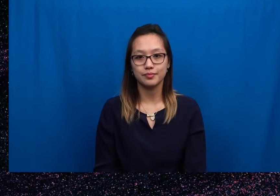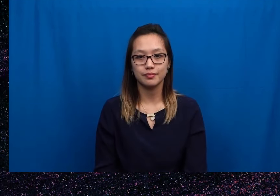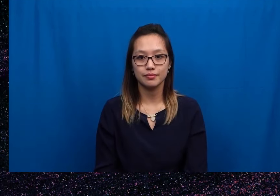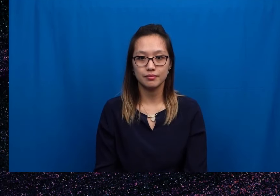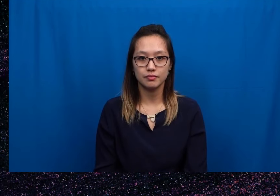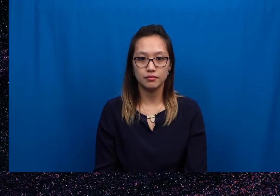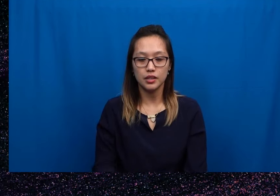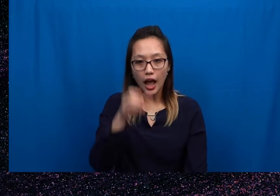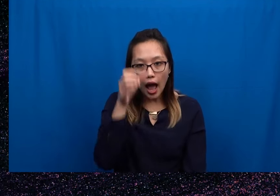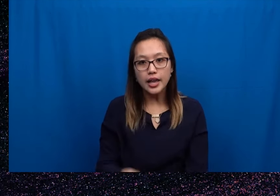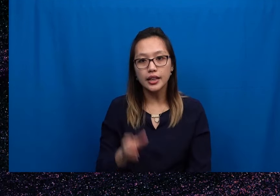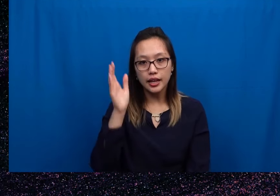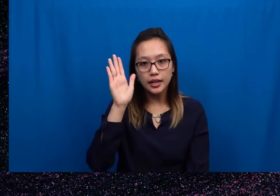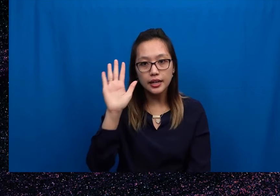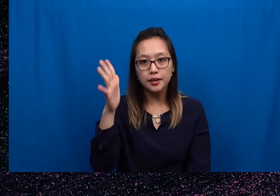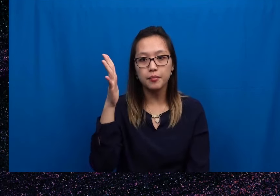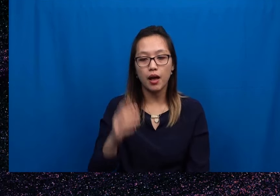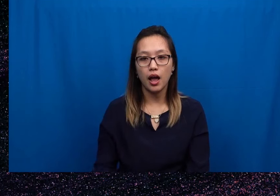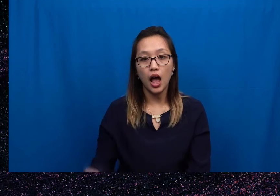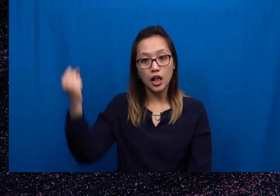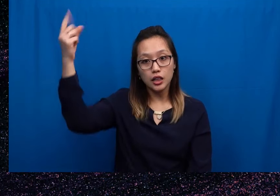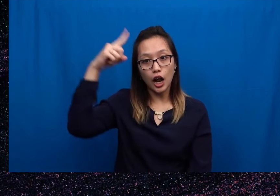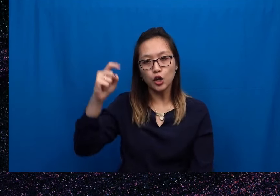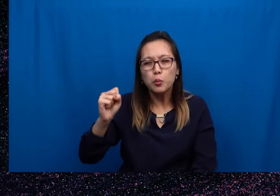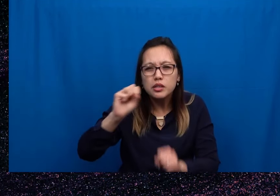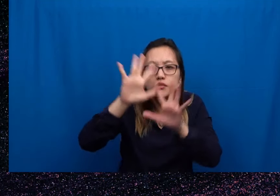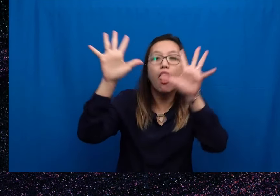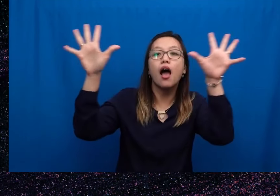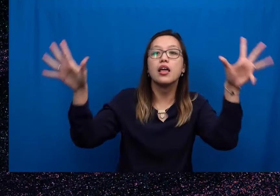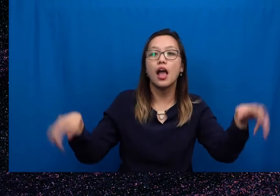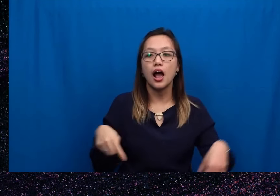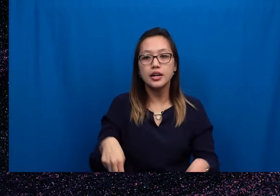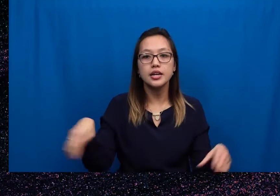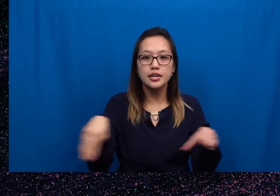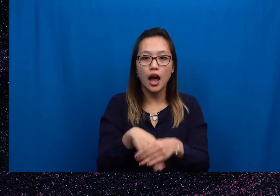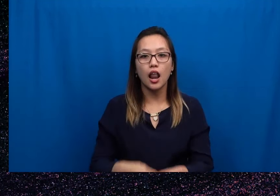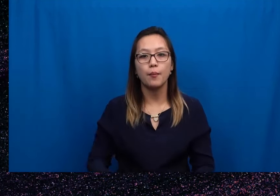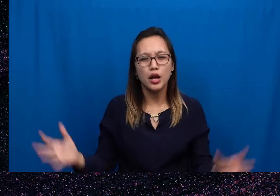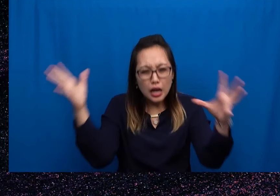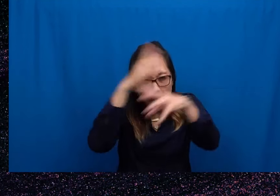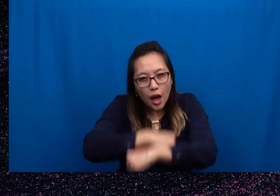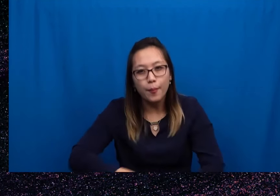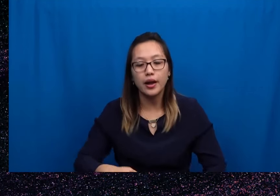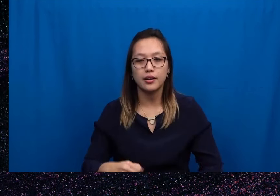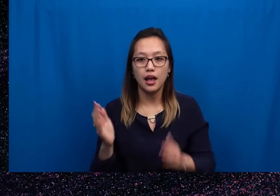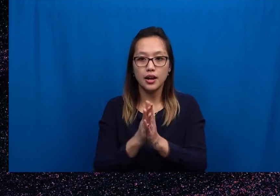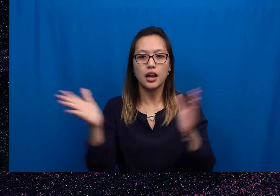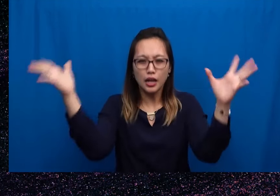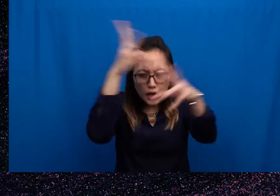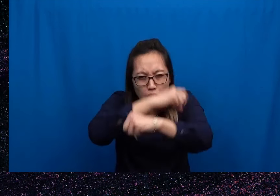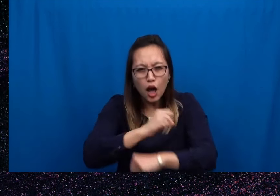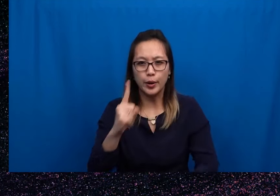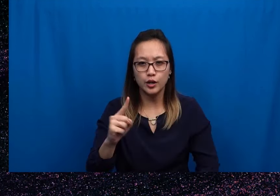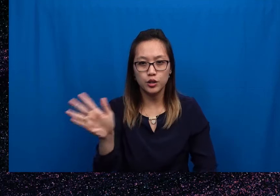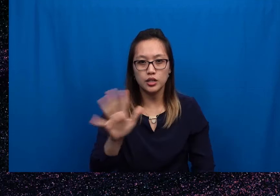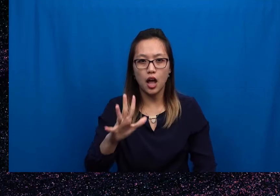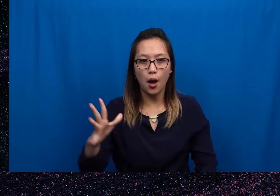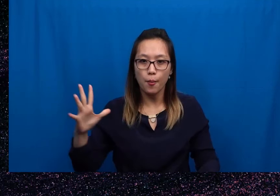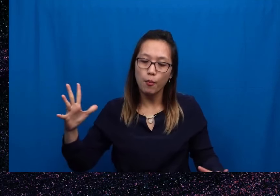dikatakan dalam ayat yang kelima. Terang itu bercahaya di dalam kegelapan, dan kegelapan itu